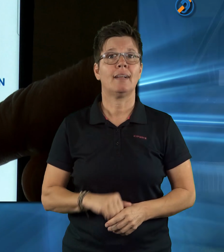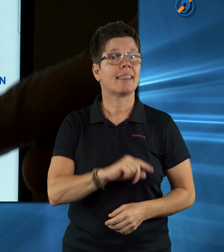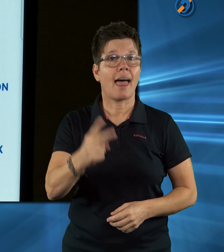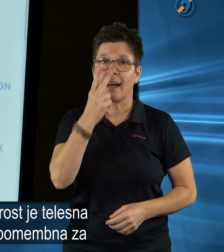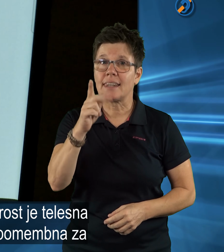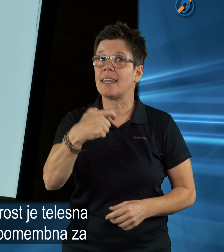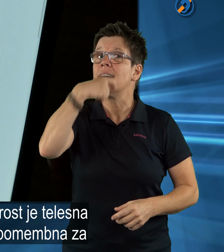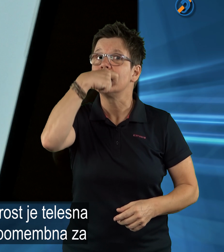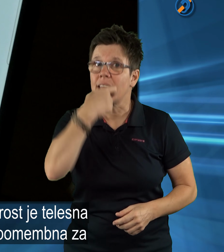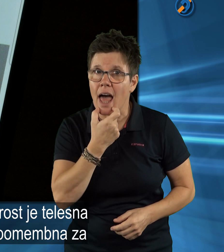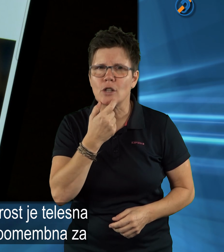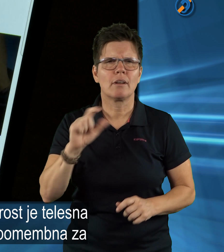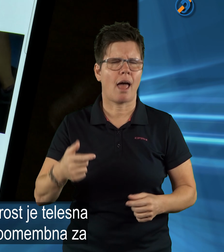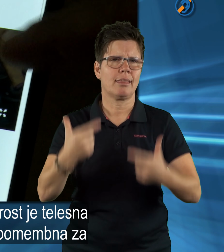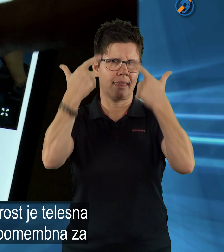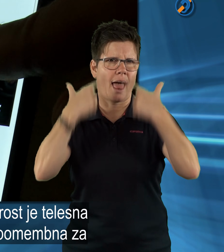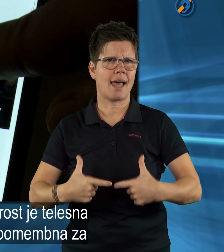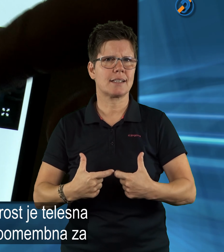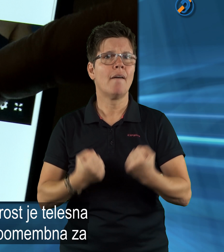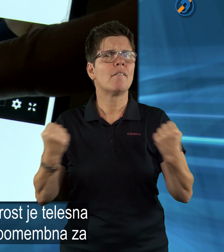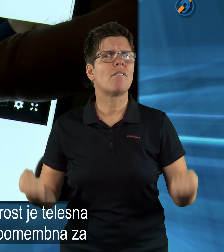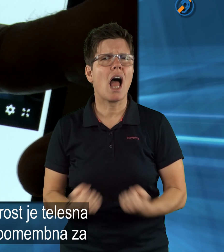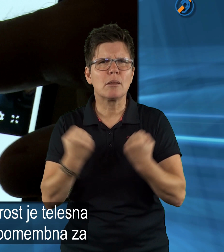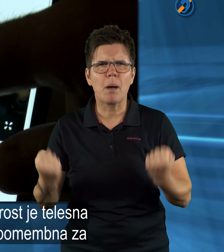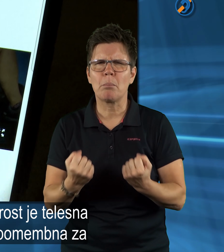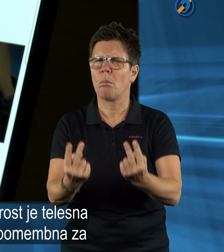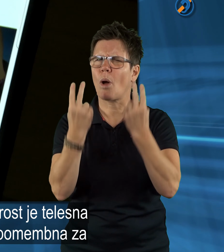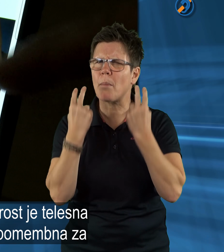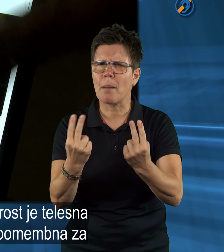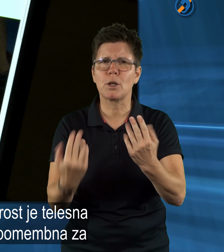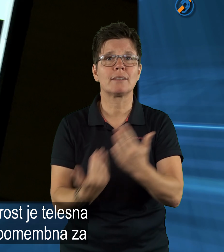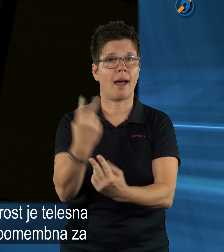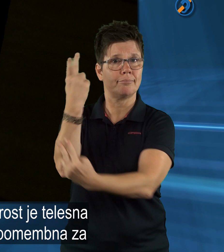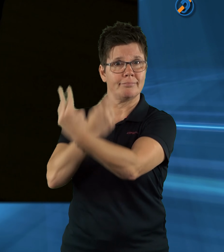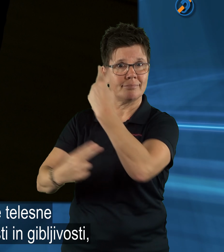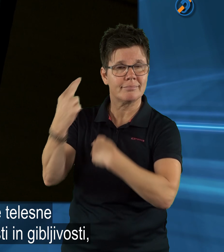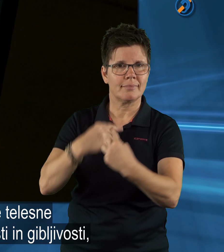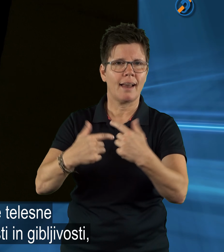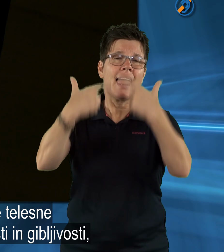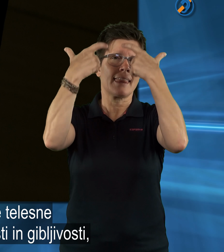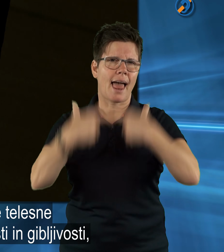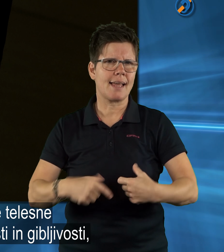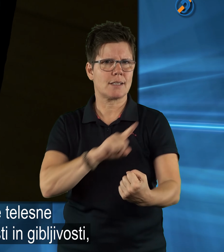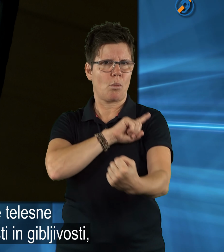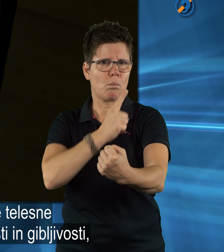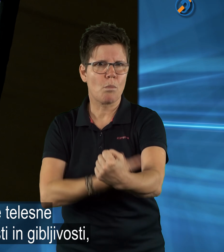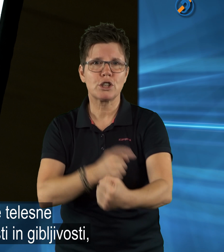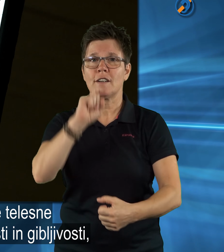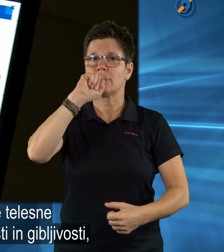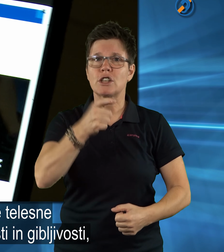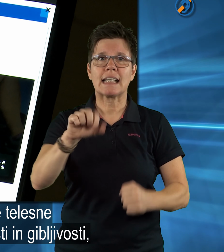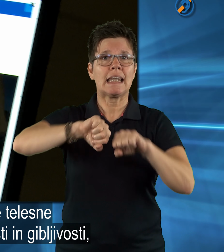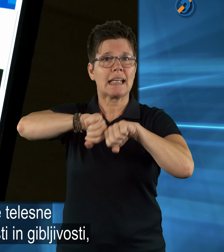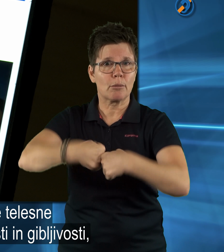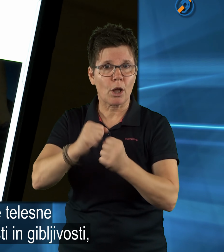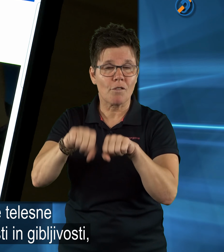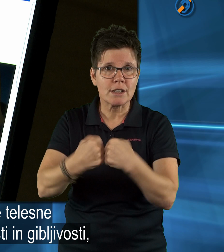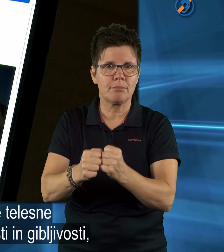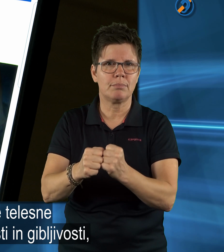Ne glede na starost, je telesna vadba še kako pomembna za ohranjanje telesne moči, v zdržljivosti in